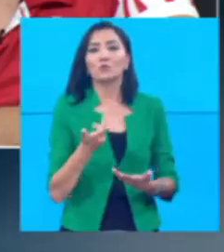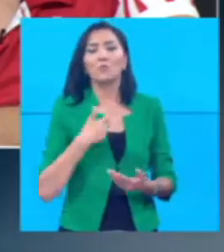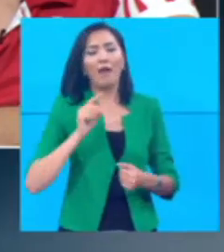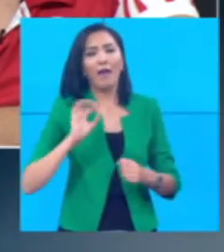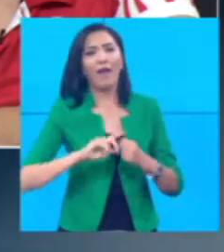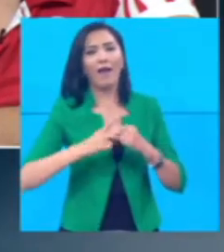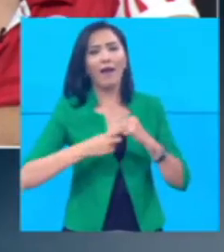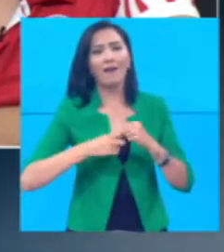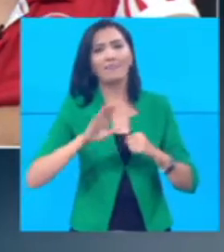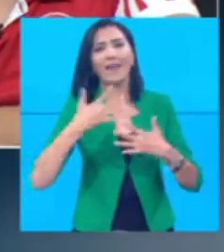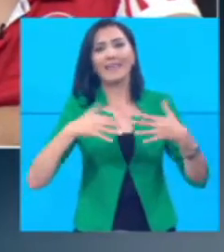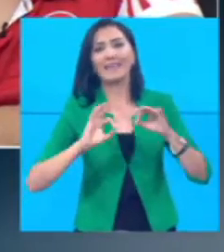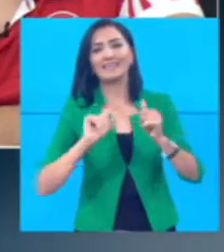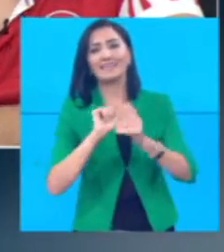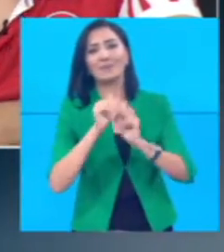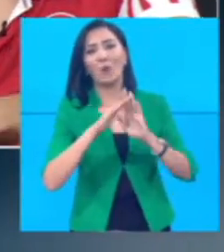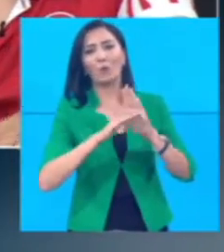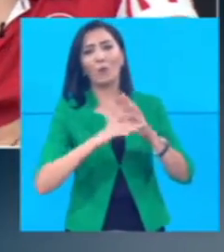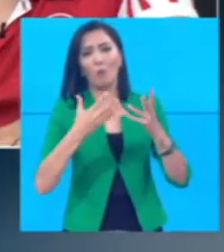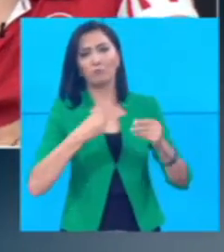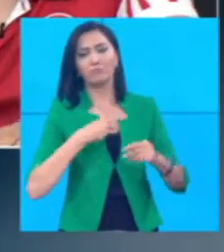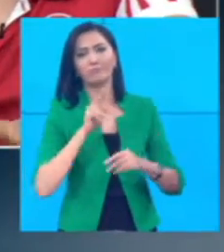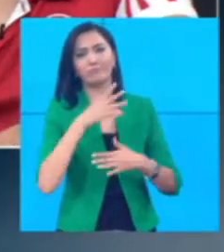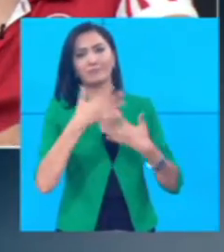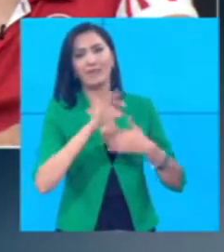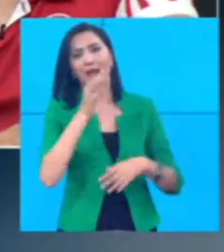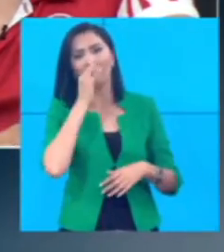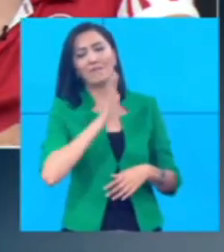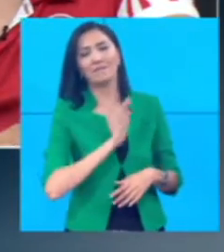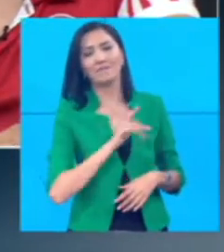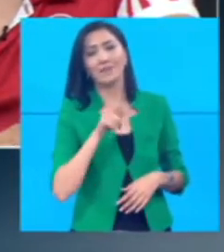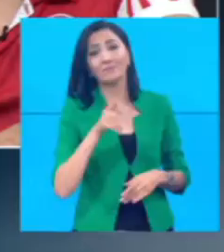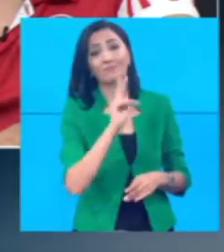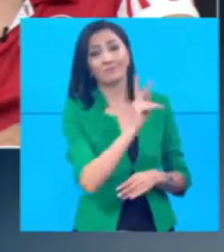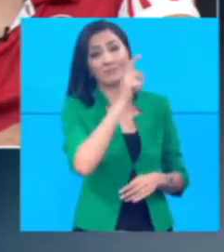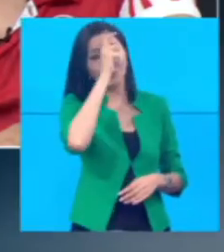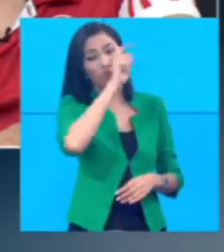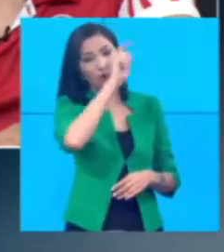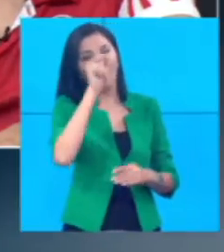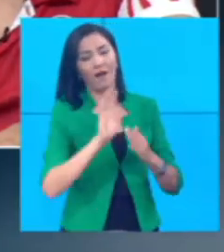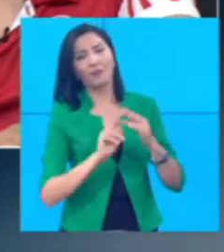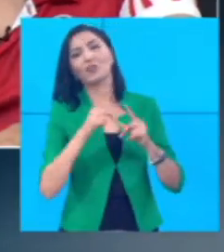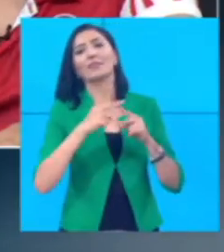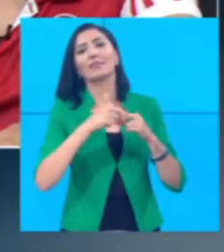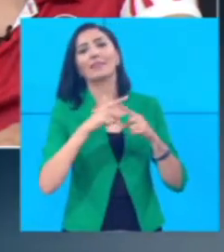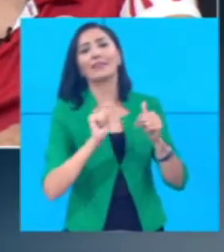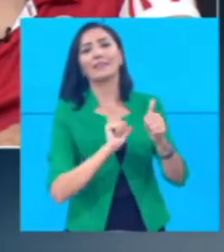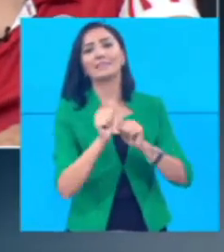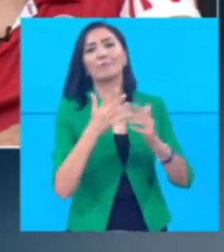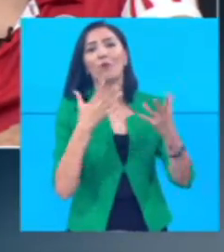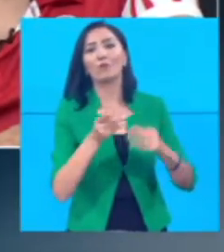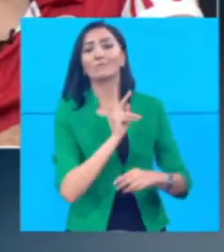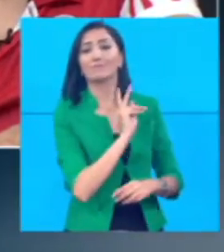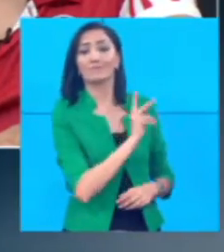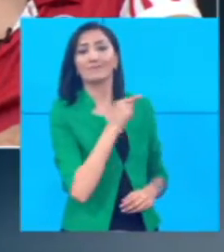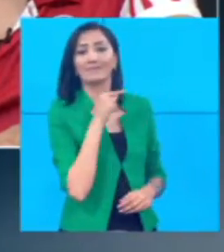gündeme ya gelemiyoruz. Biz her hafta bir engelsiz spor evet, programında. Evet sağ olun, siz zaten yani sizin sayenizde Türkiye'de bayağı bir açtık bunu yani TRT Spor olarak.